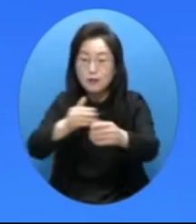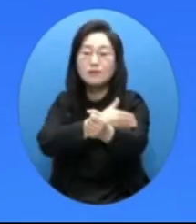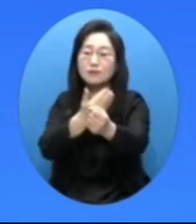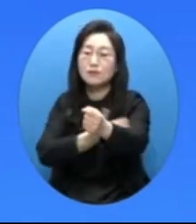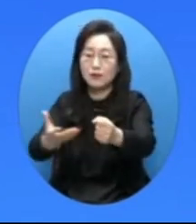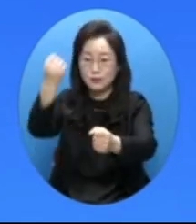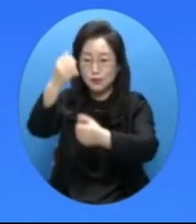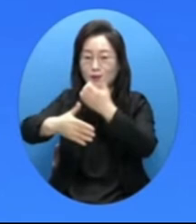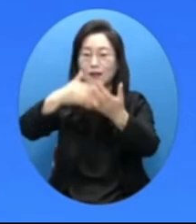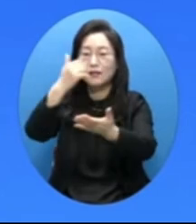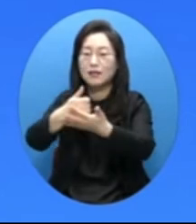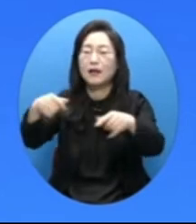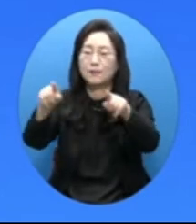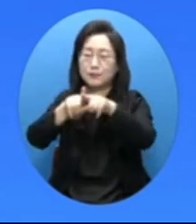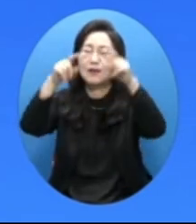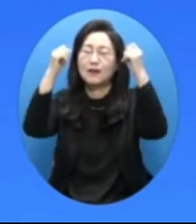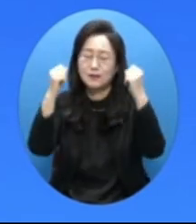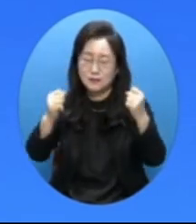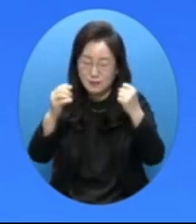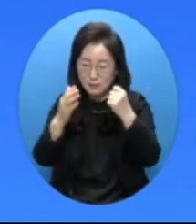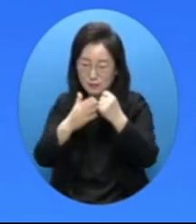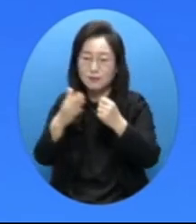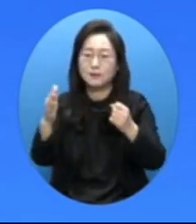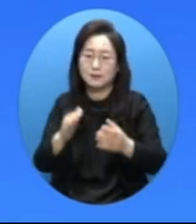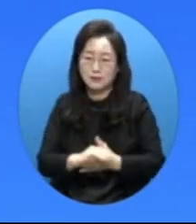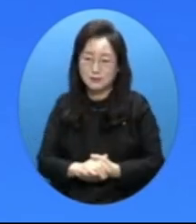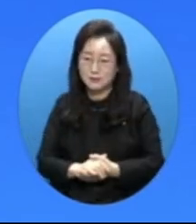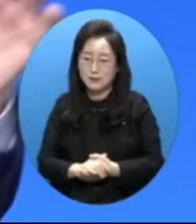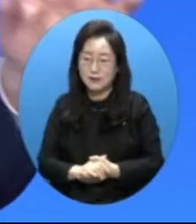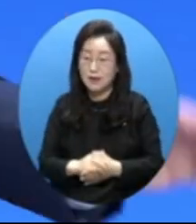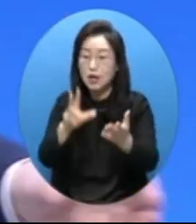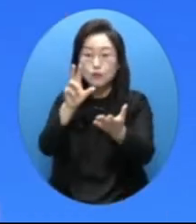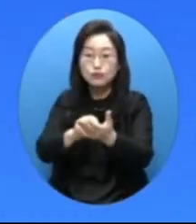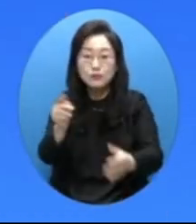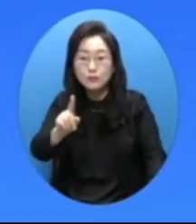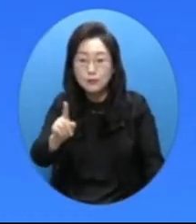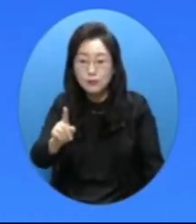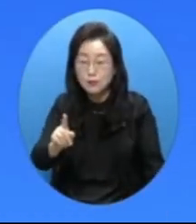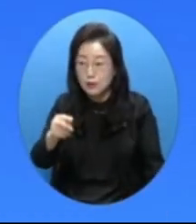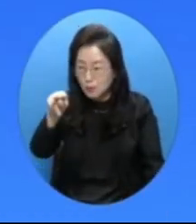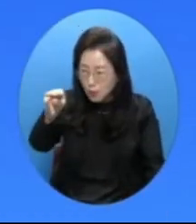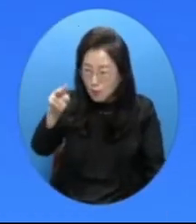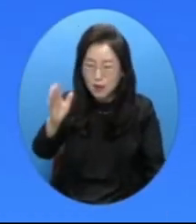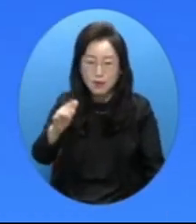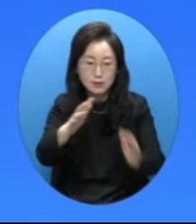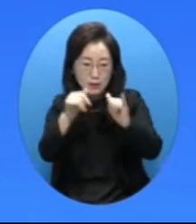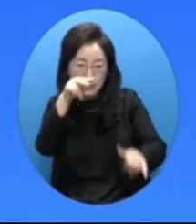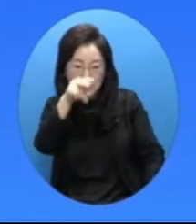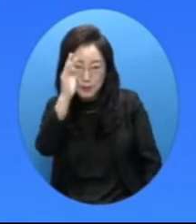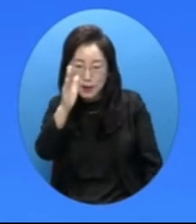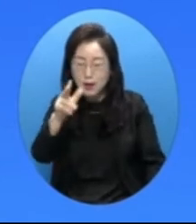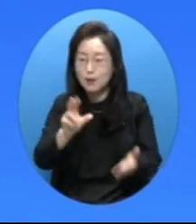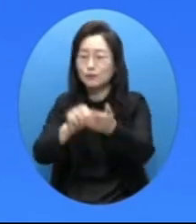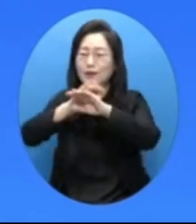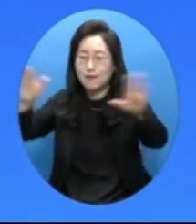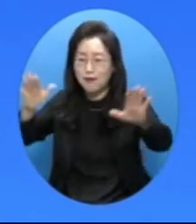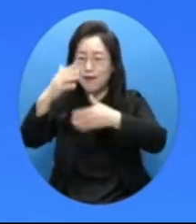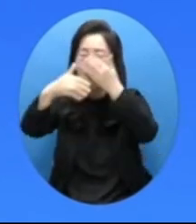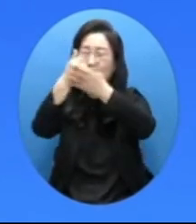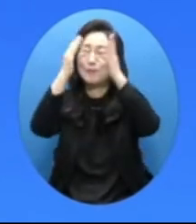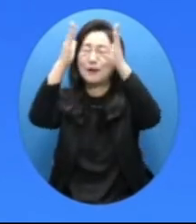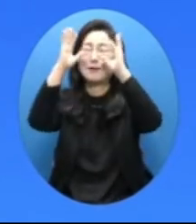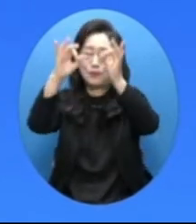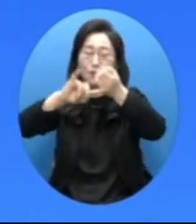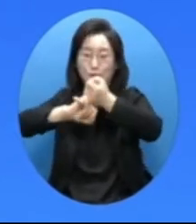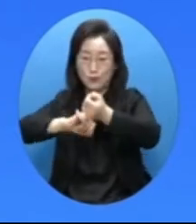하나님이 우리 함께 하고 계시기 때문인 것입니다 문제를 바라보지 말고 사람을 바라보지 말고 문제 해결되신 하나님을